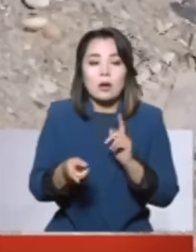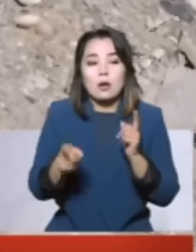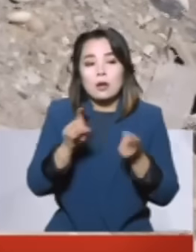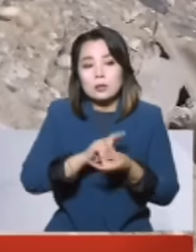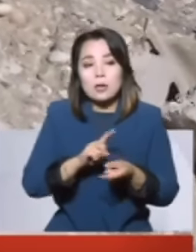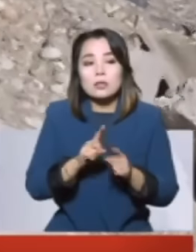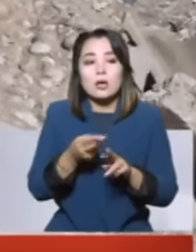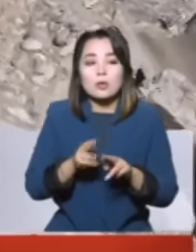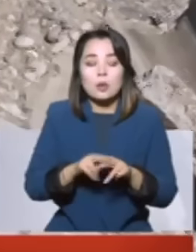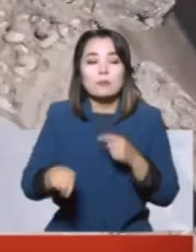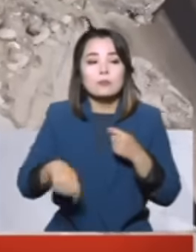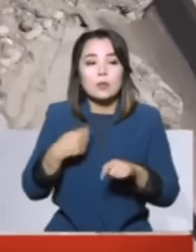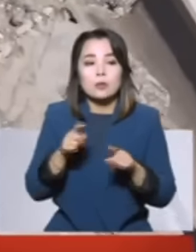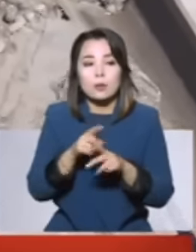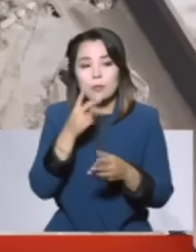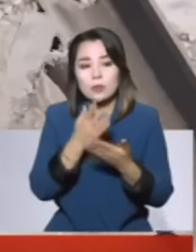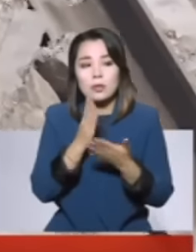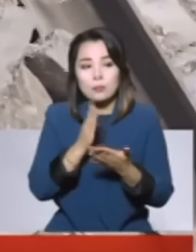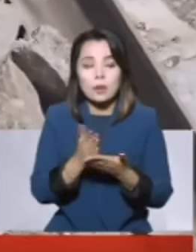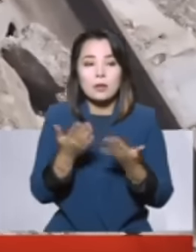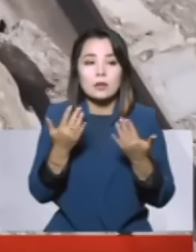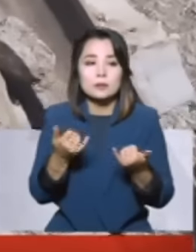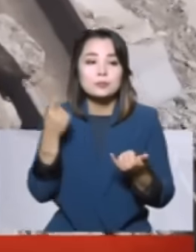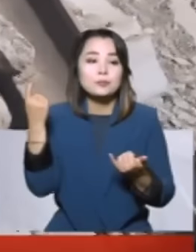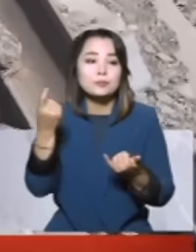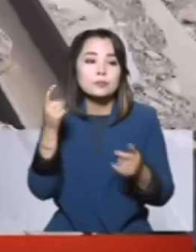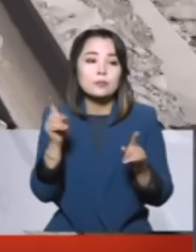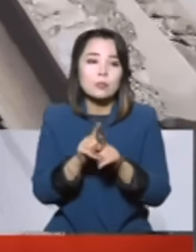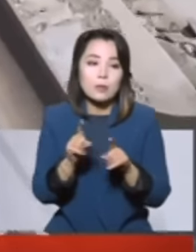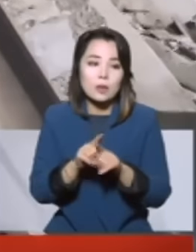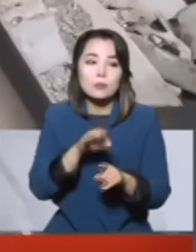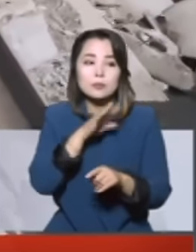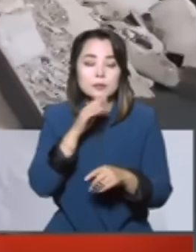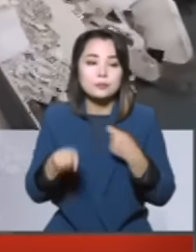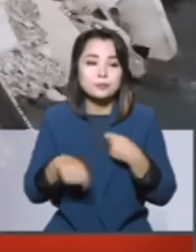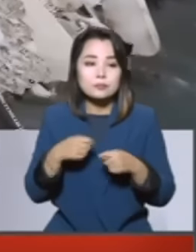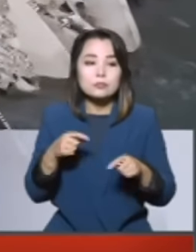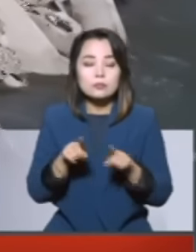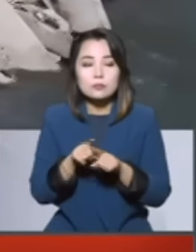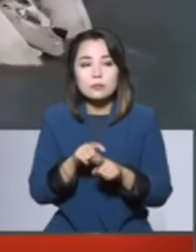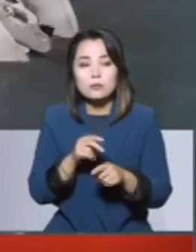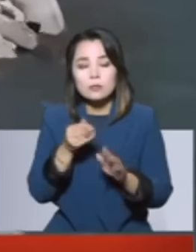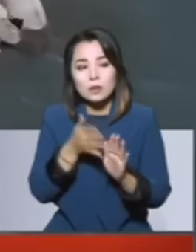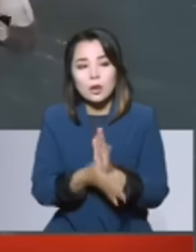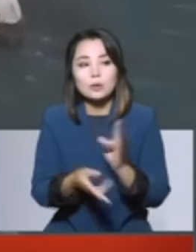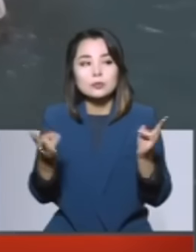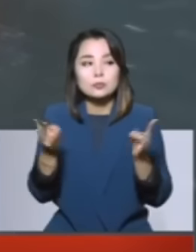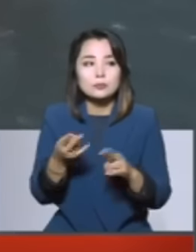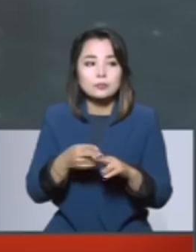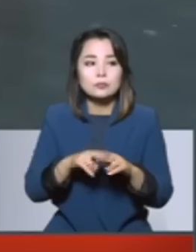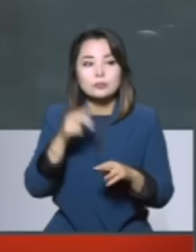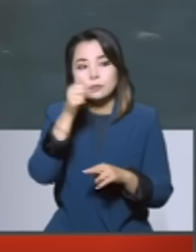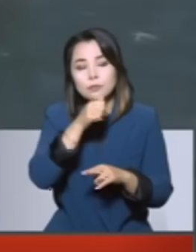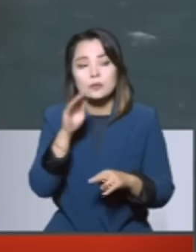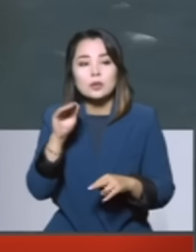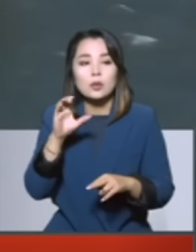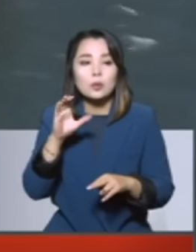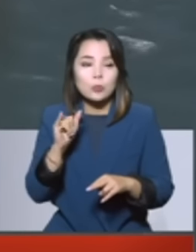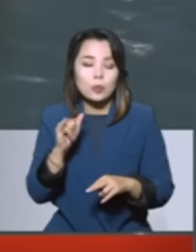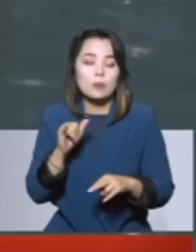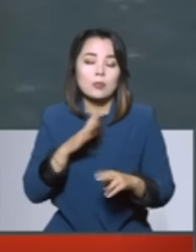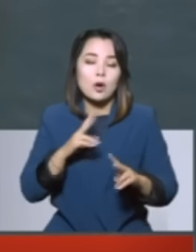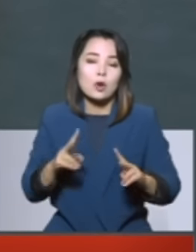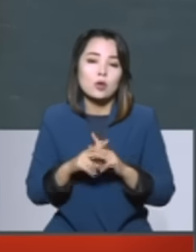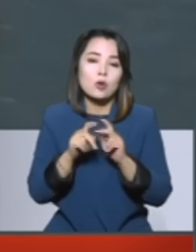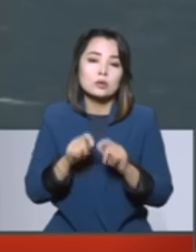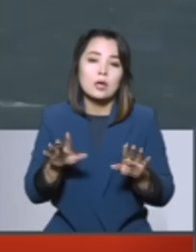тіршілік нәрінің ысырап болғаны ысырап. Әмбе шаруаларда ол үшін біраз шығындалу керек. Айтпақшы, биыл Жетісу облысының колледждерінің